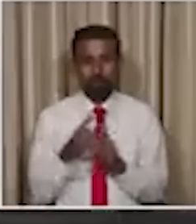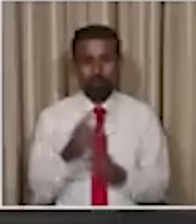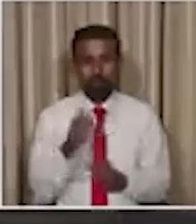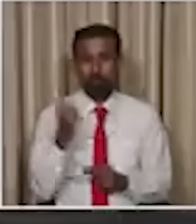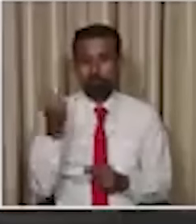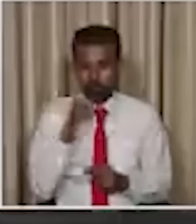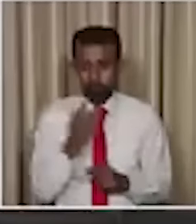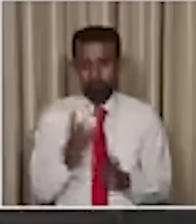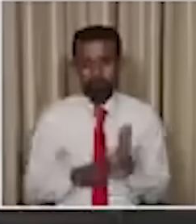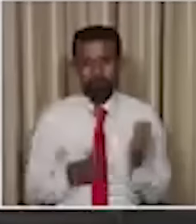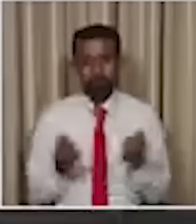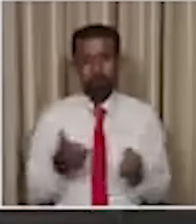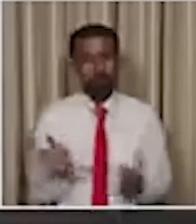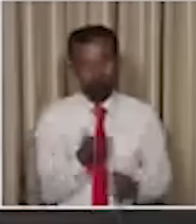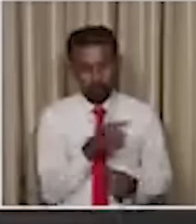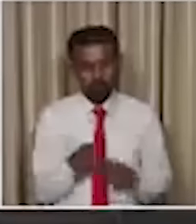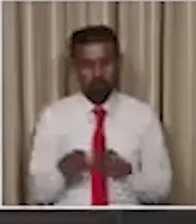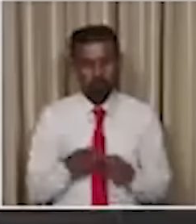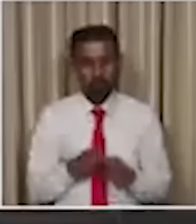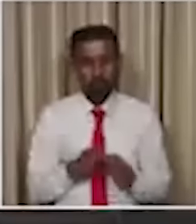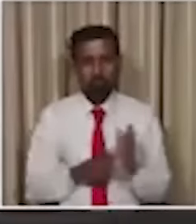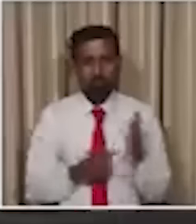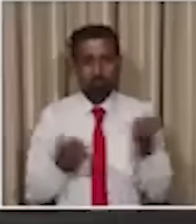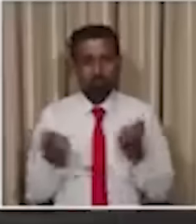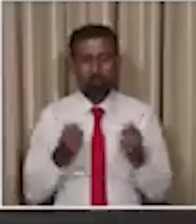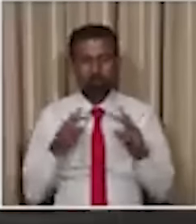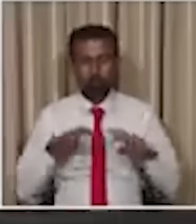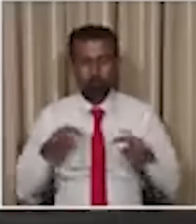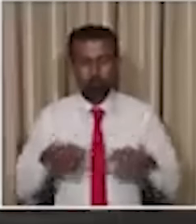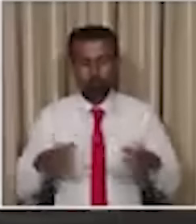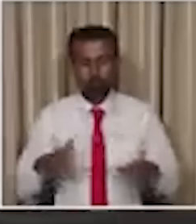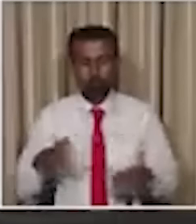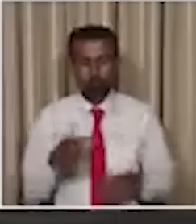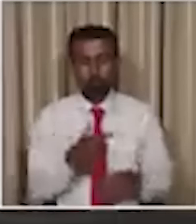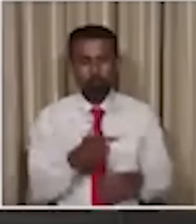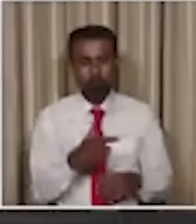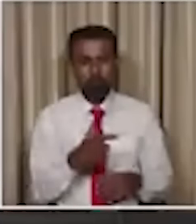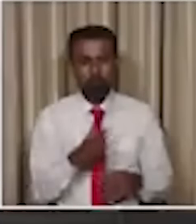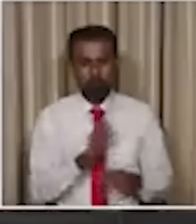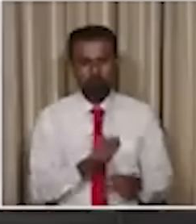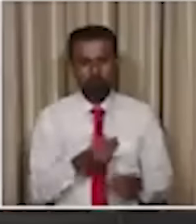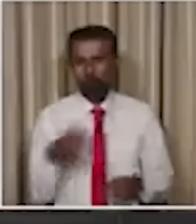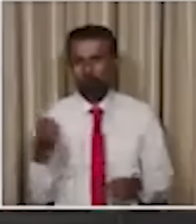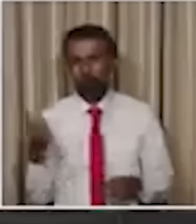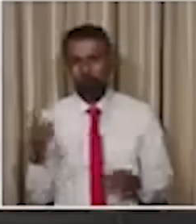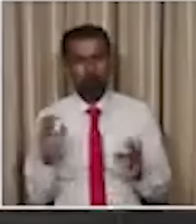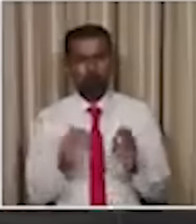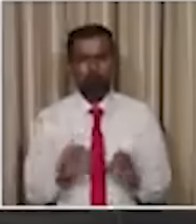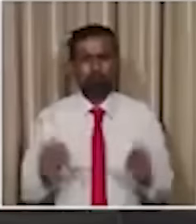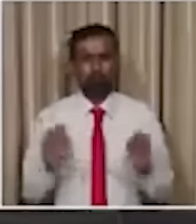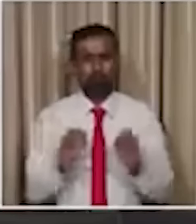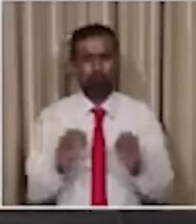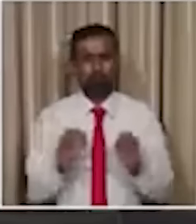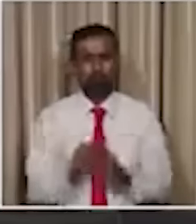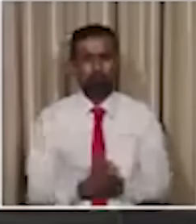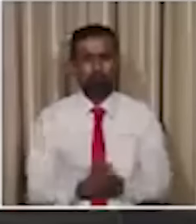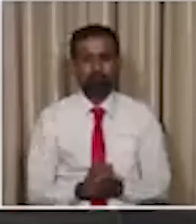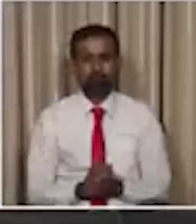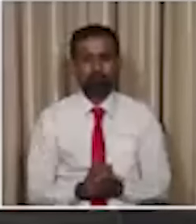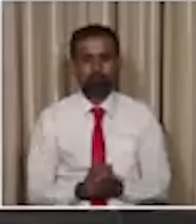හින්දා ලොරි ඇරියා කියලා. එහෙම නෙමෙයි. ලොරි රථය පරීක්ෂා කළා මසුන් හැර වෙන කිසිවක් නොතිබූ බව